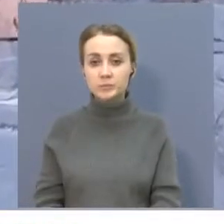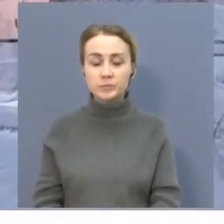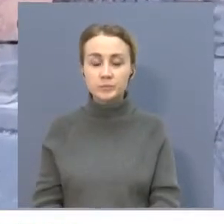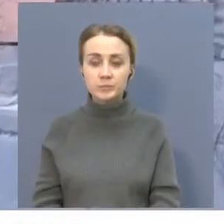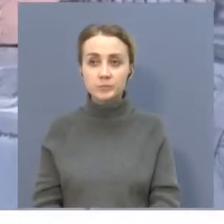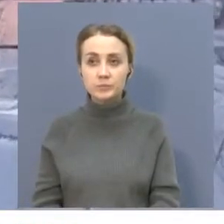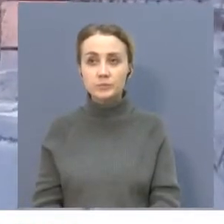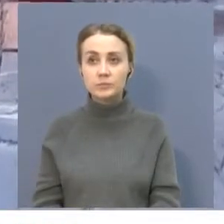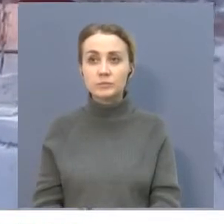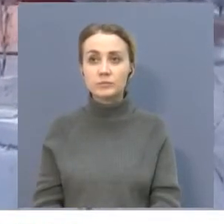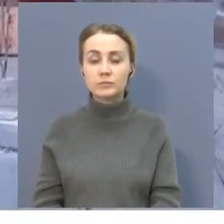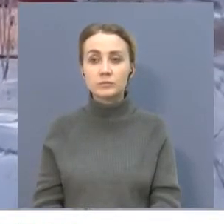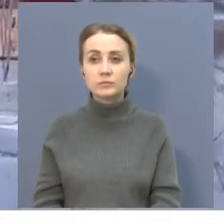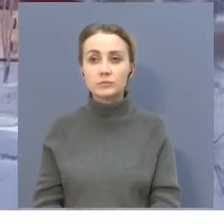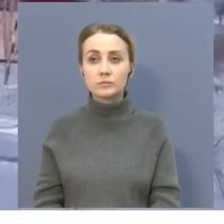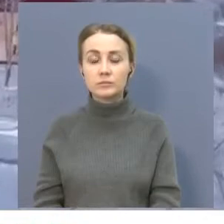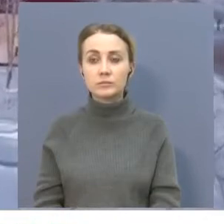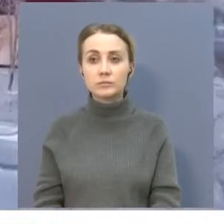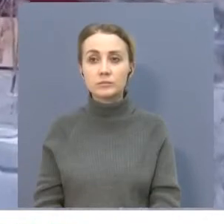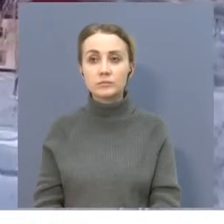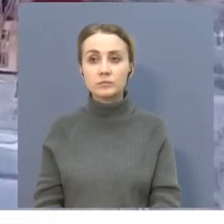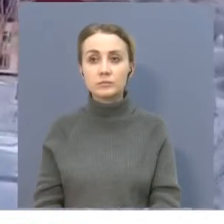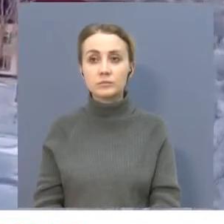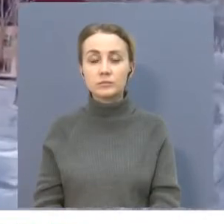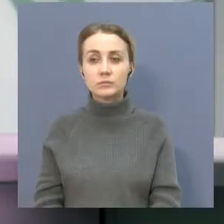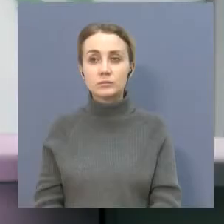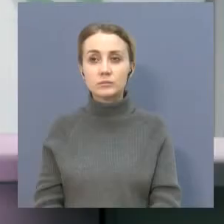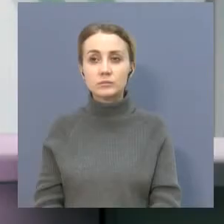Азамат Бекмағамбетов, Алмас Садуақасов, Көкше ақпарат.